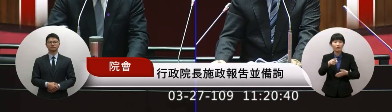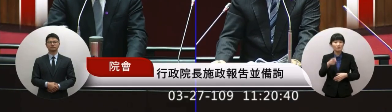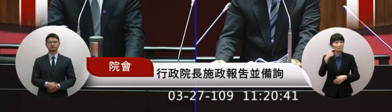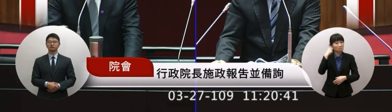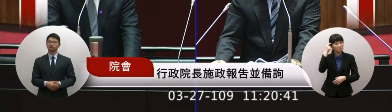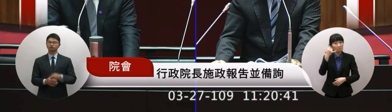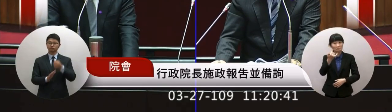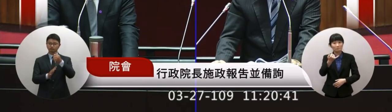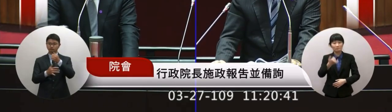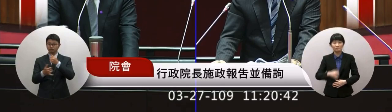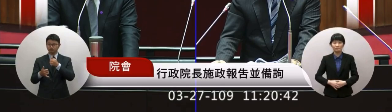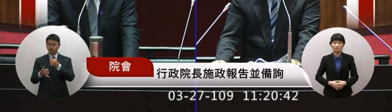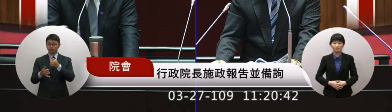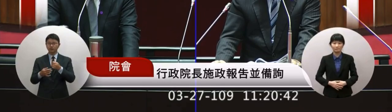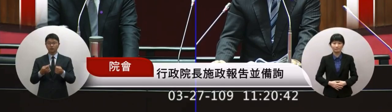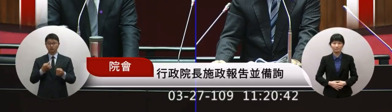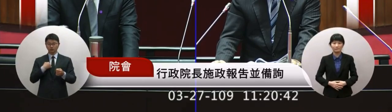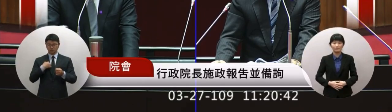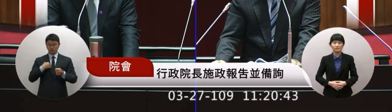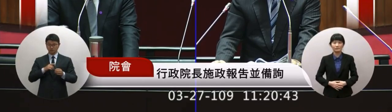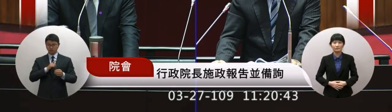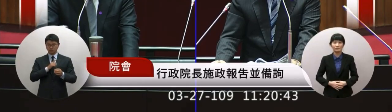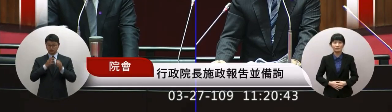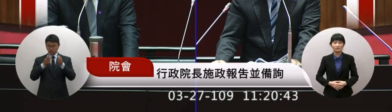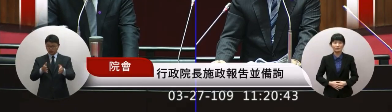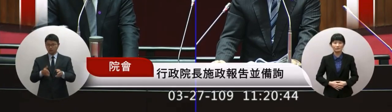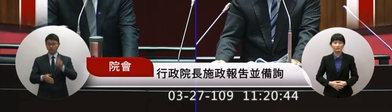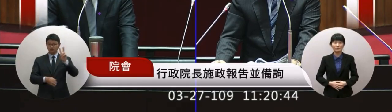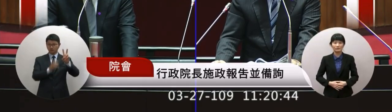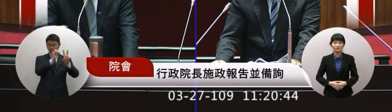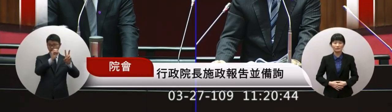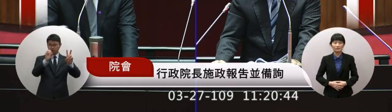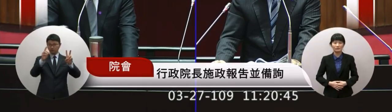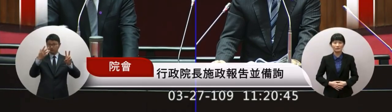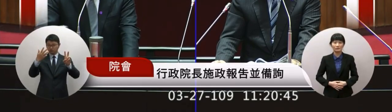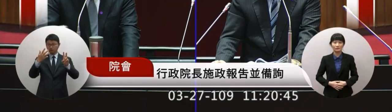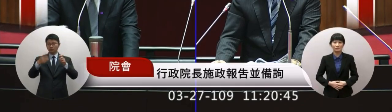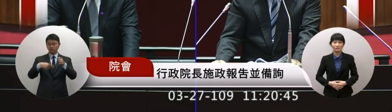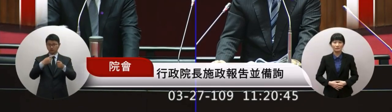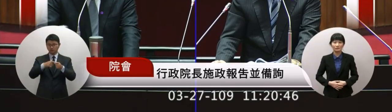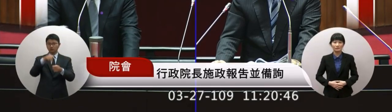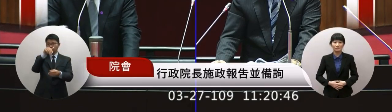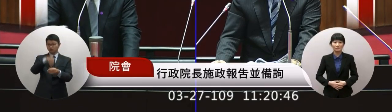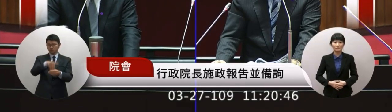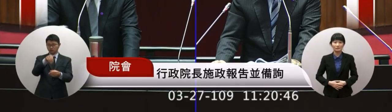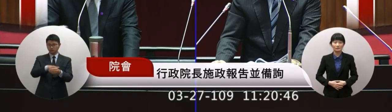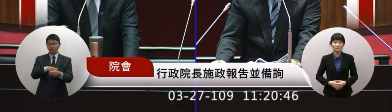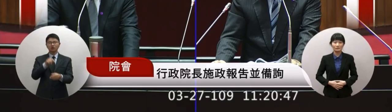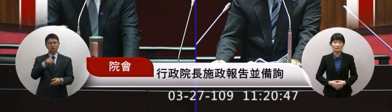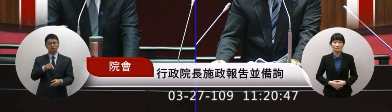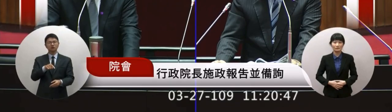委员，我们对于2018的选举是一个